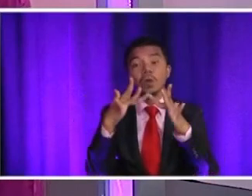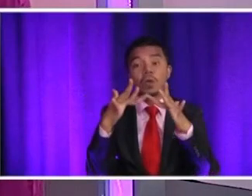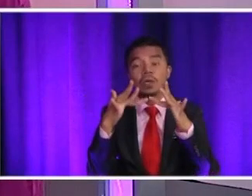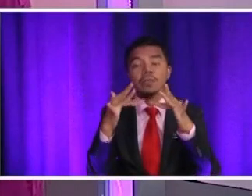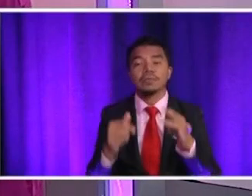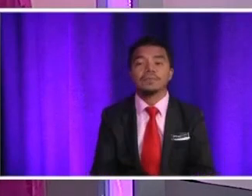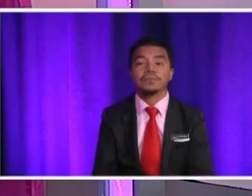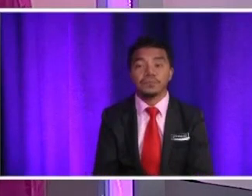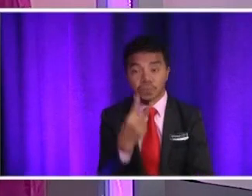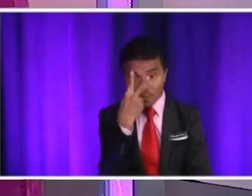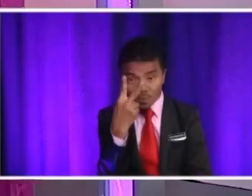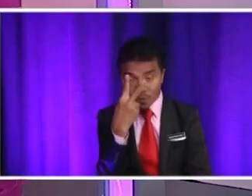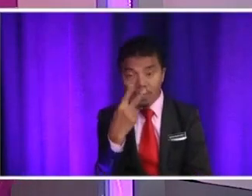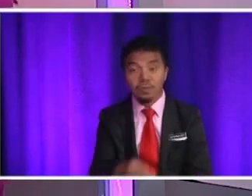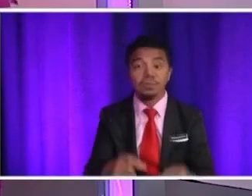Seterusnya,